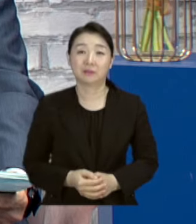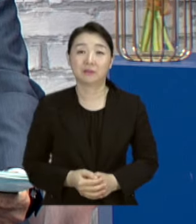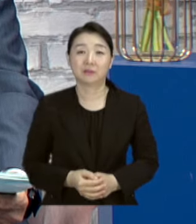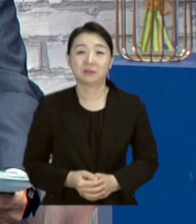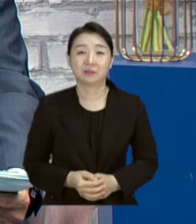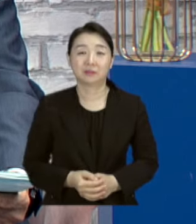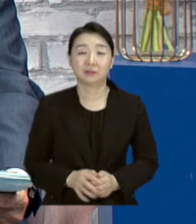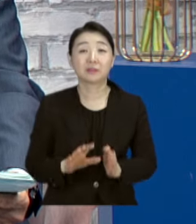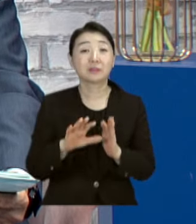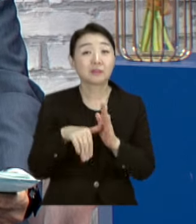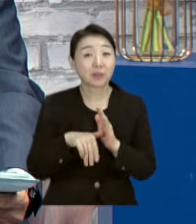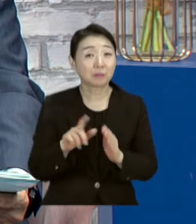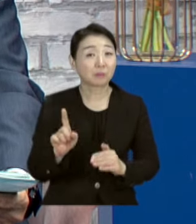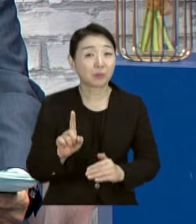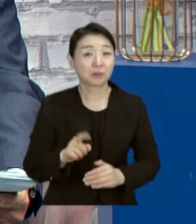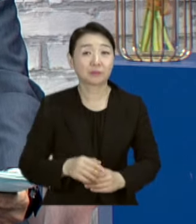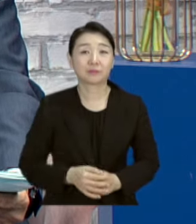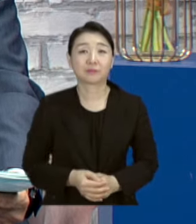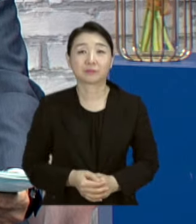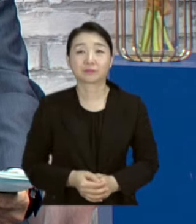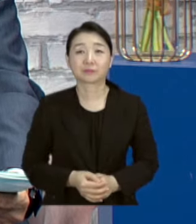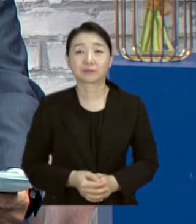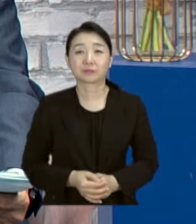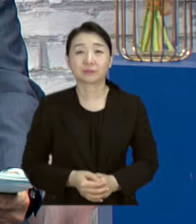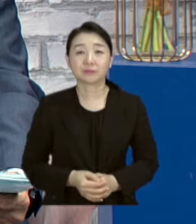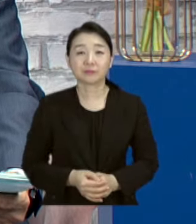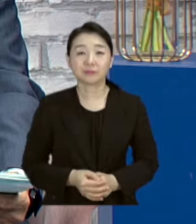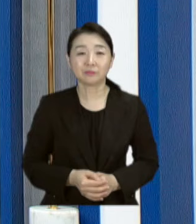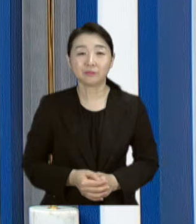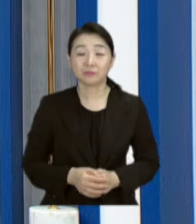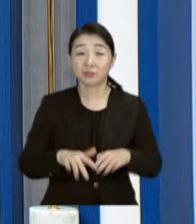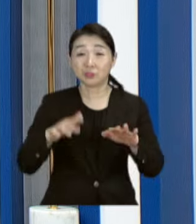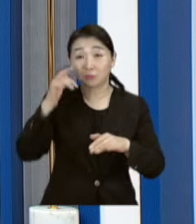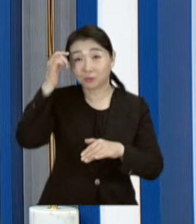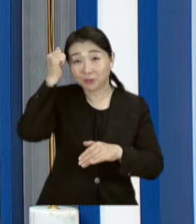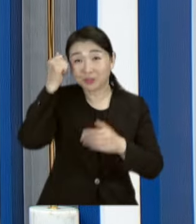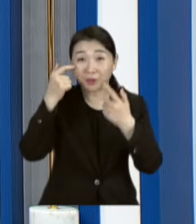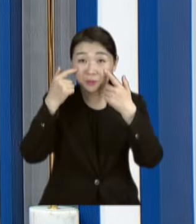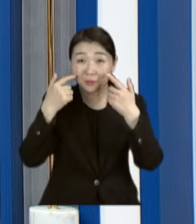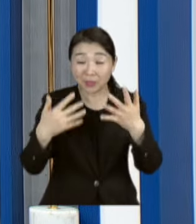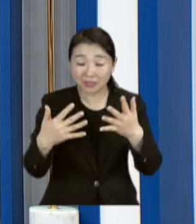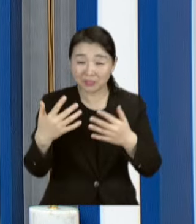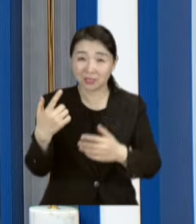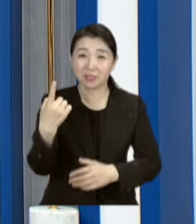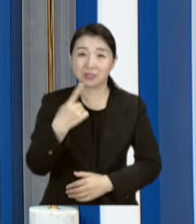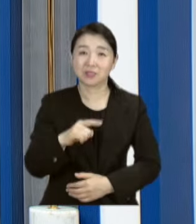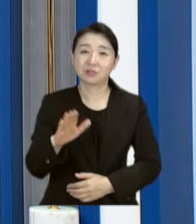동산을 예. 걷다가 네네. 그 순간이 어떤 일이 있었던 거예요? 그때가 바로 지금도 기억이 생생합니다. 네네.